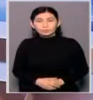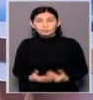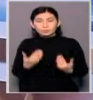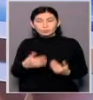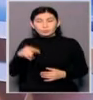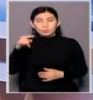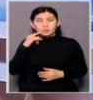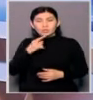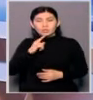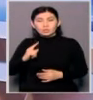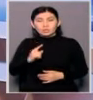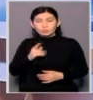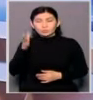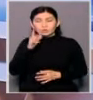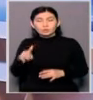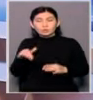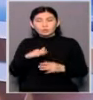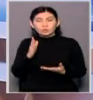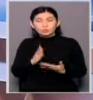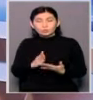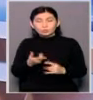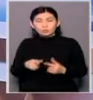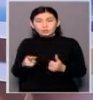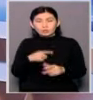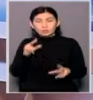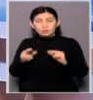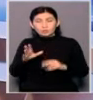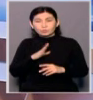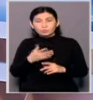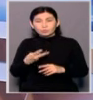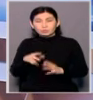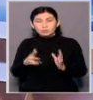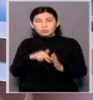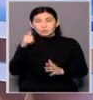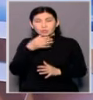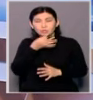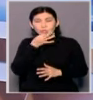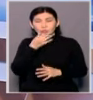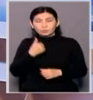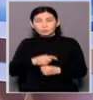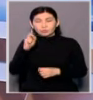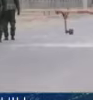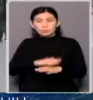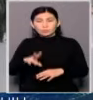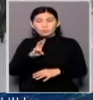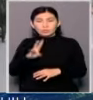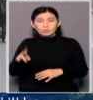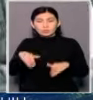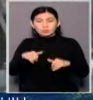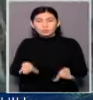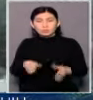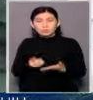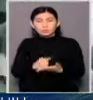Бүгін Қазақстан әскери теңіз күштерінің құрылған күні. Атаулы дата тура осыдан 28 жыл бұрын елбасы Нұрсұлтан Назарбаевтың